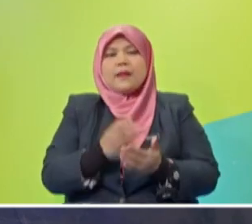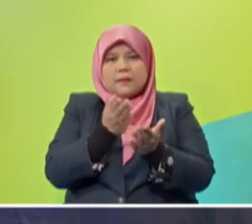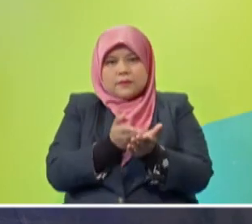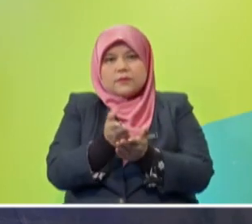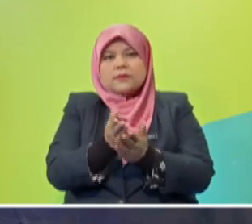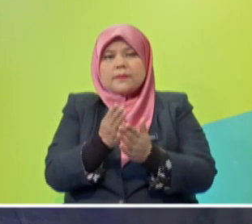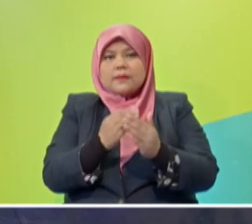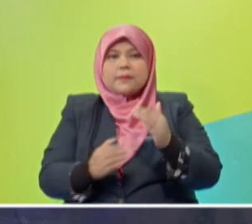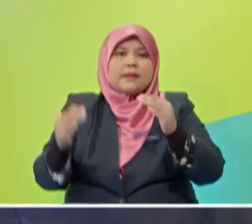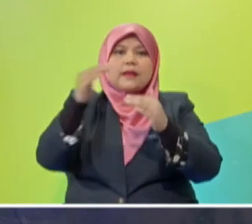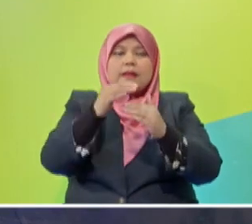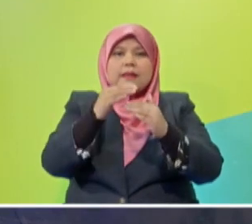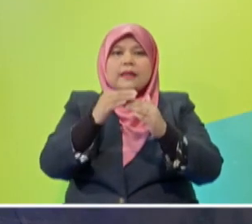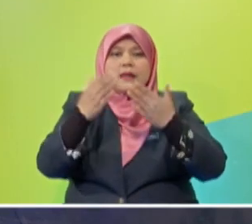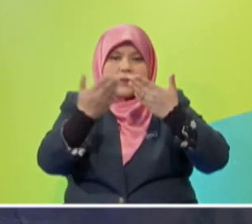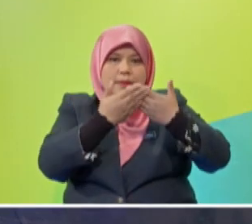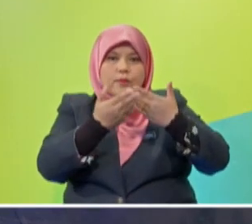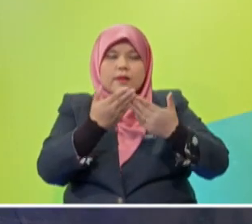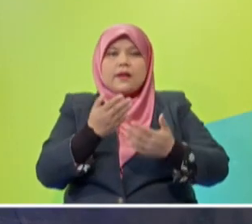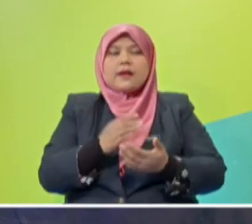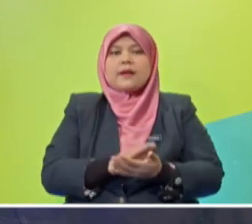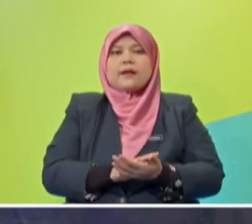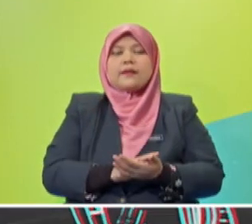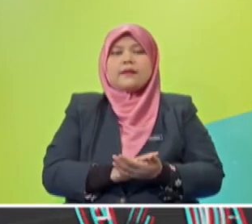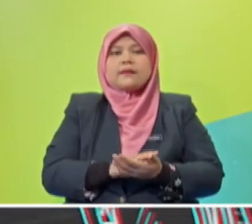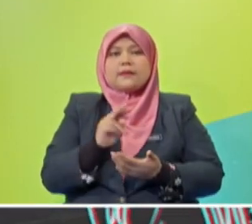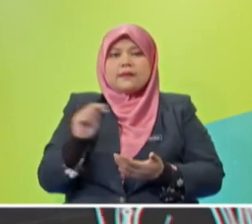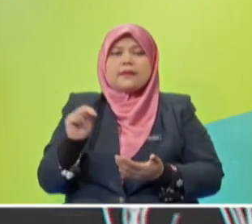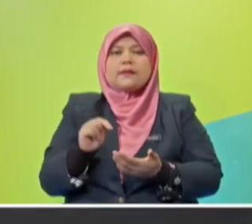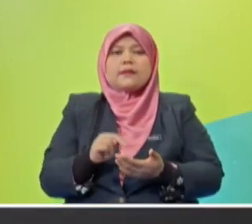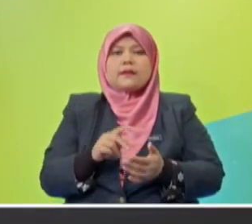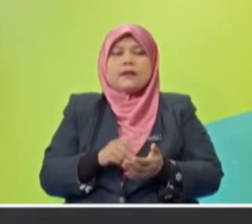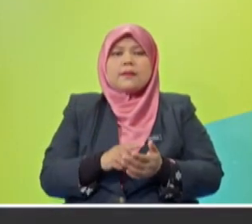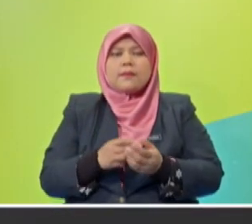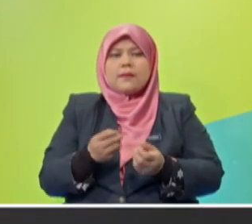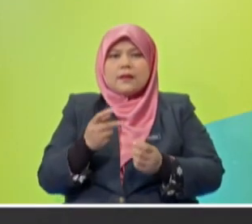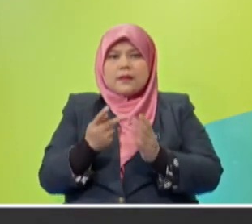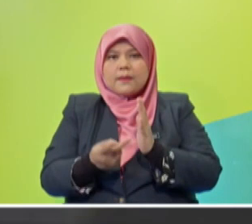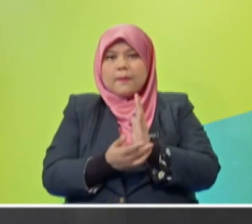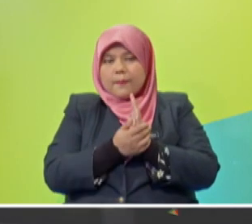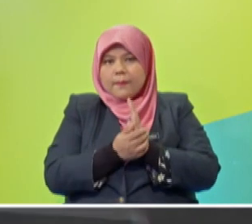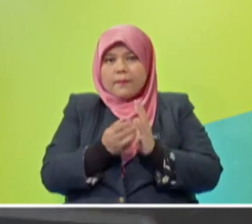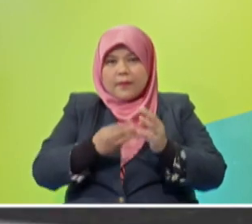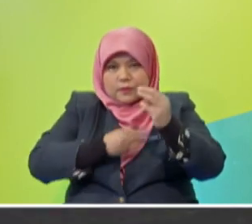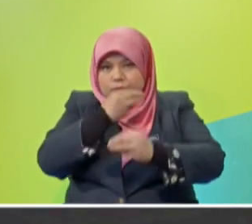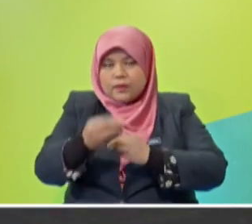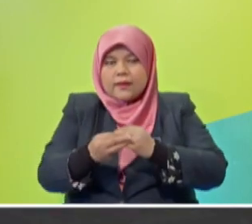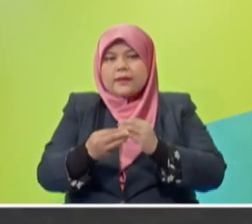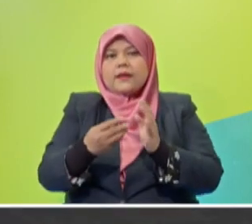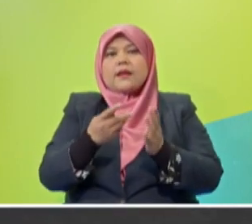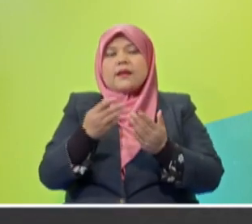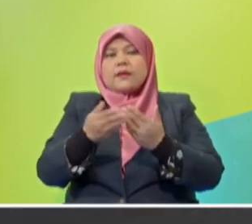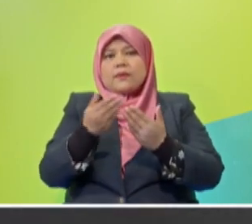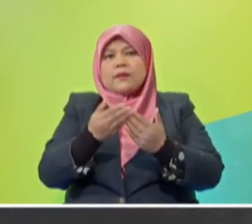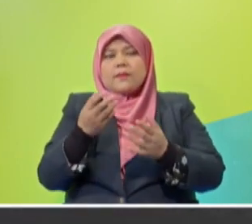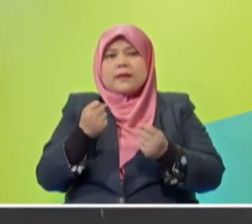peningkatan infrastruktur. Okey, kemajuan ekonomi yang pesat di negara kita dapat menggalakkan pembangunan infrastruktur moden